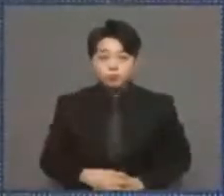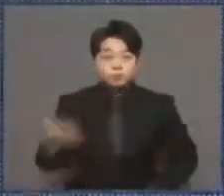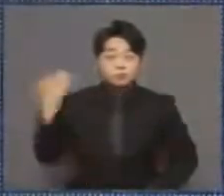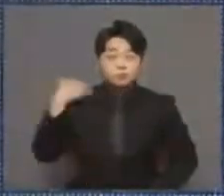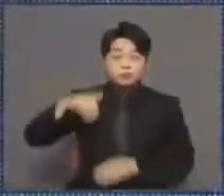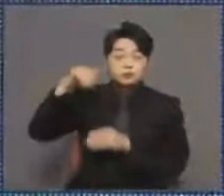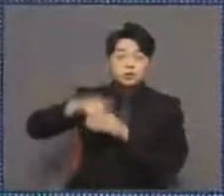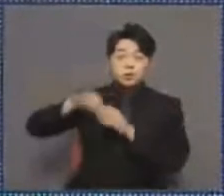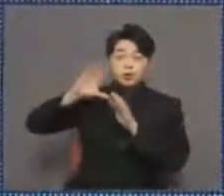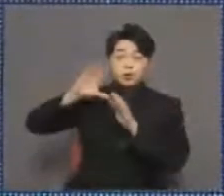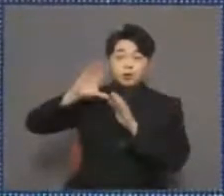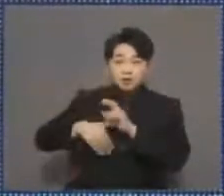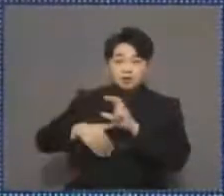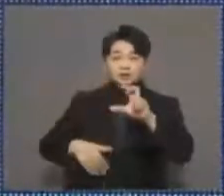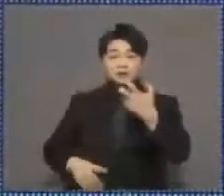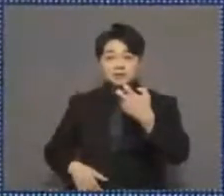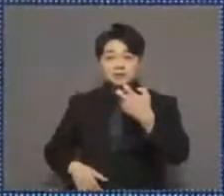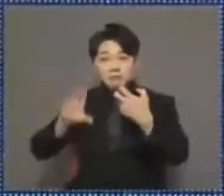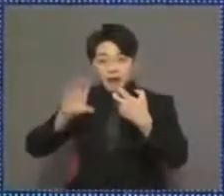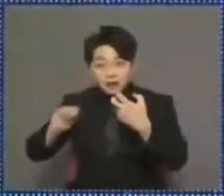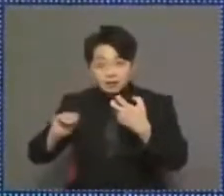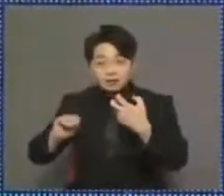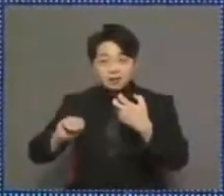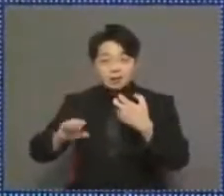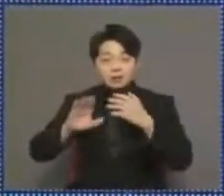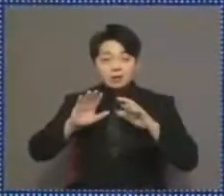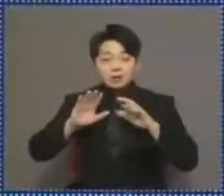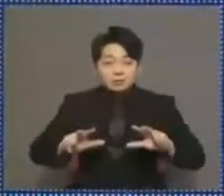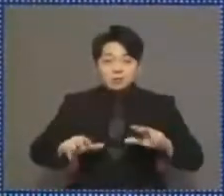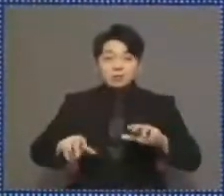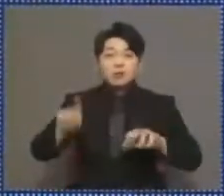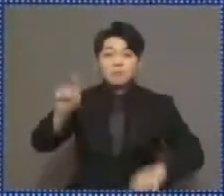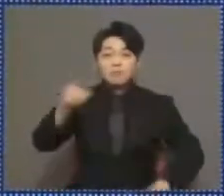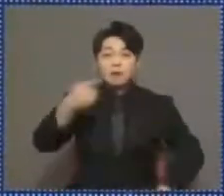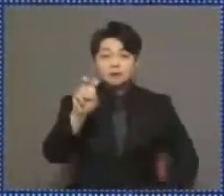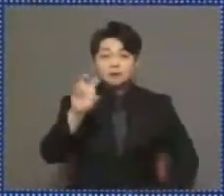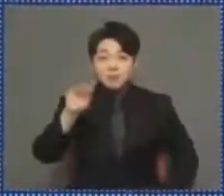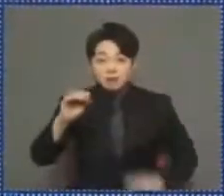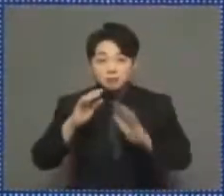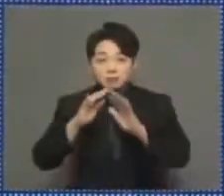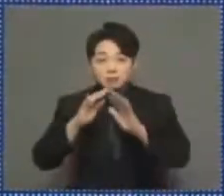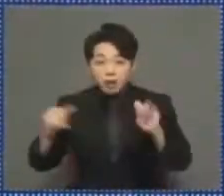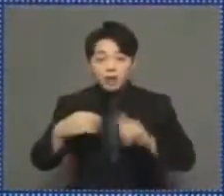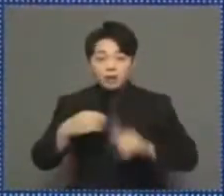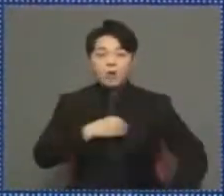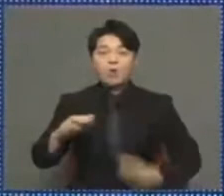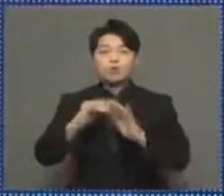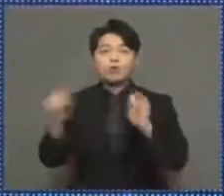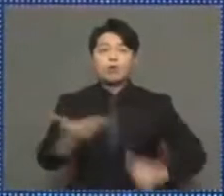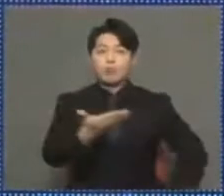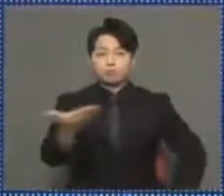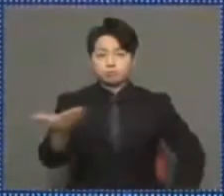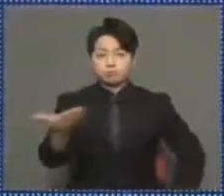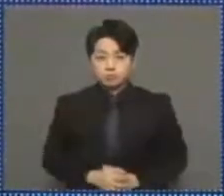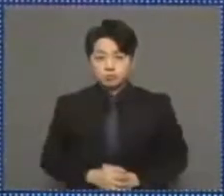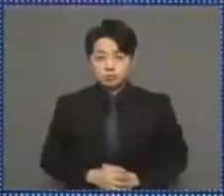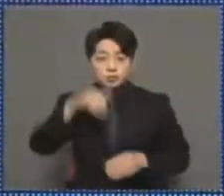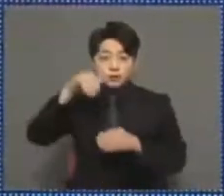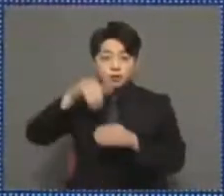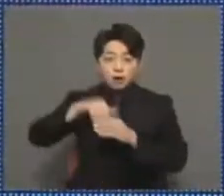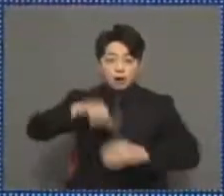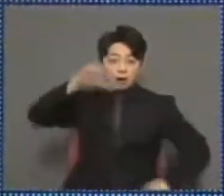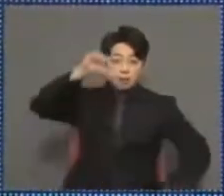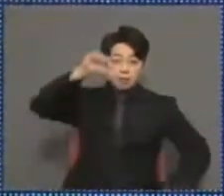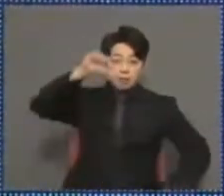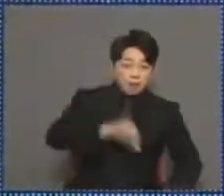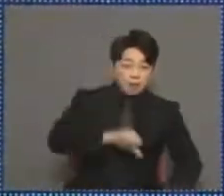70만 명, 그리고 이번 전당대회에서는 120만 명, 패배의 대선의 아픔을 이겨내고